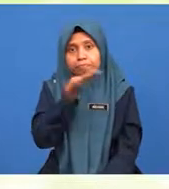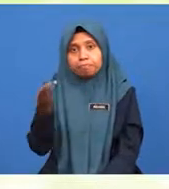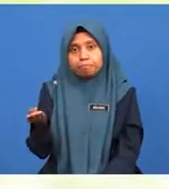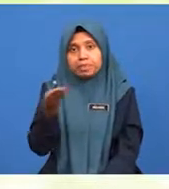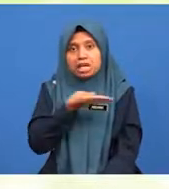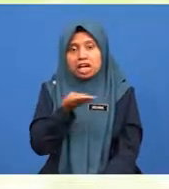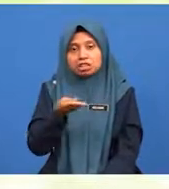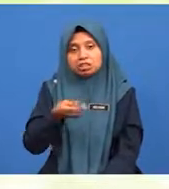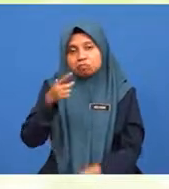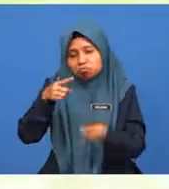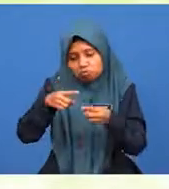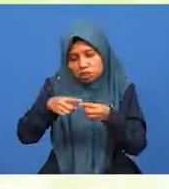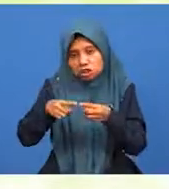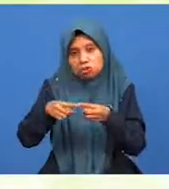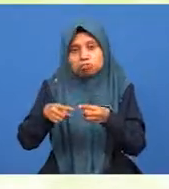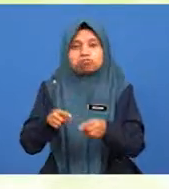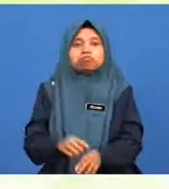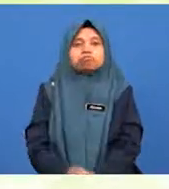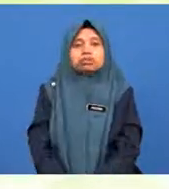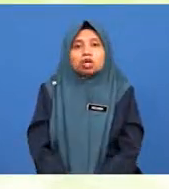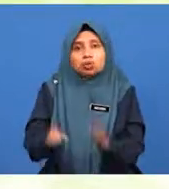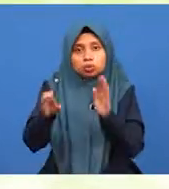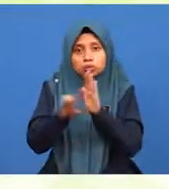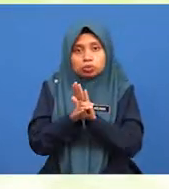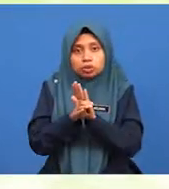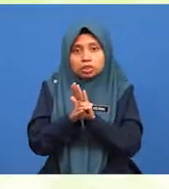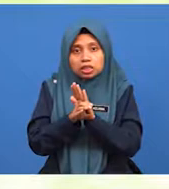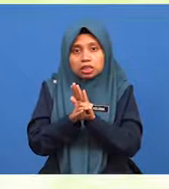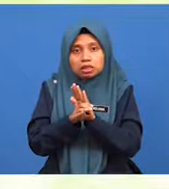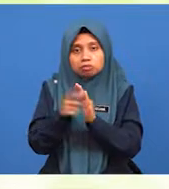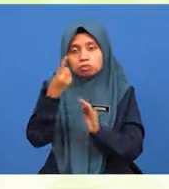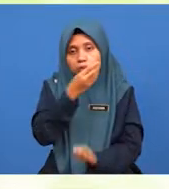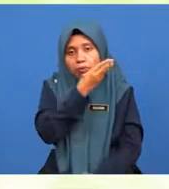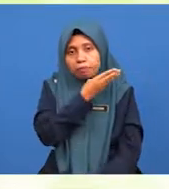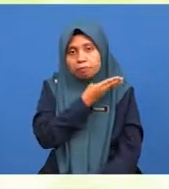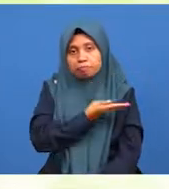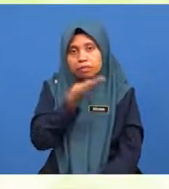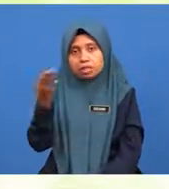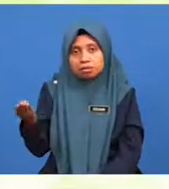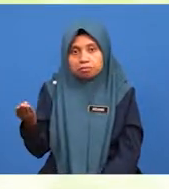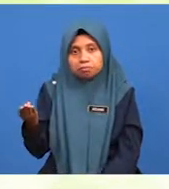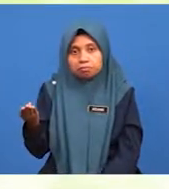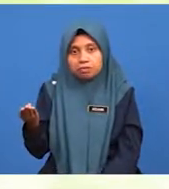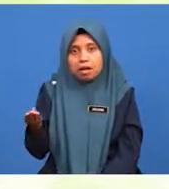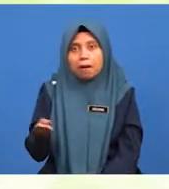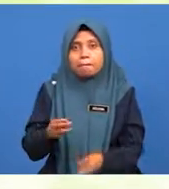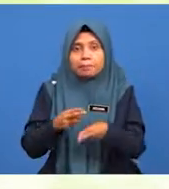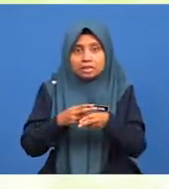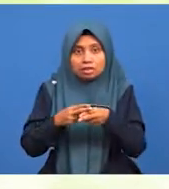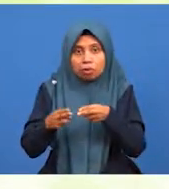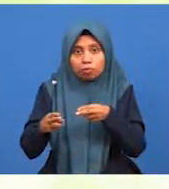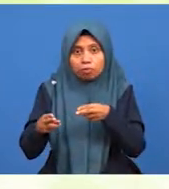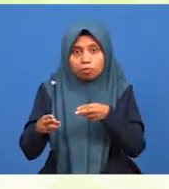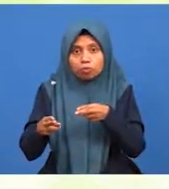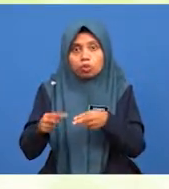Contohnya, penjodoh bilangan bilah digunakan untuk pisau, gunting, gergaji